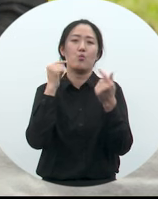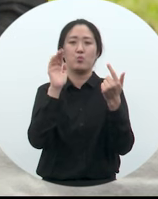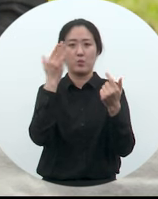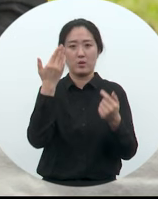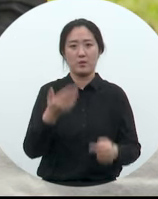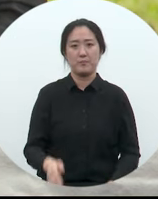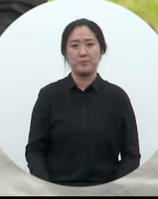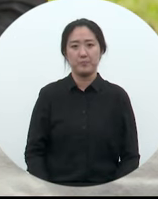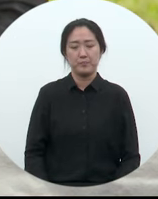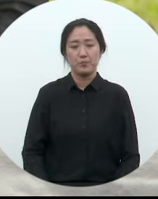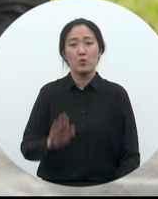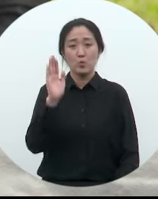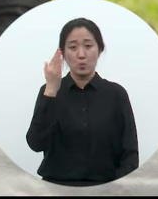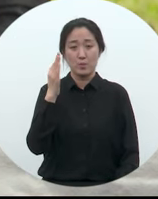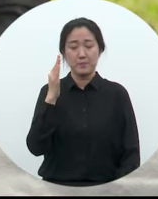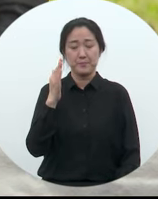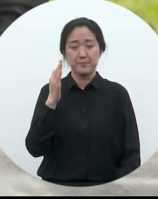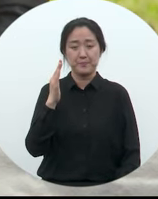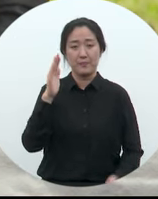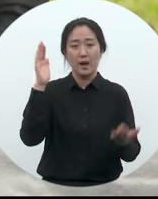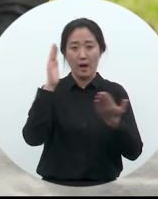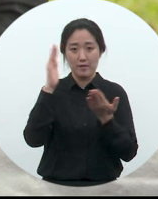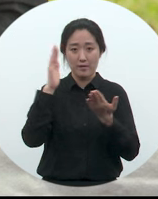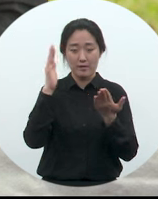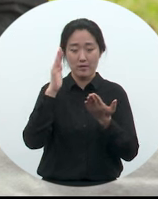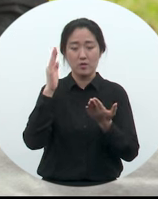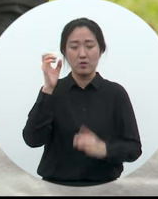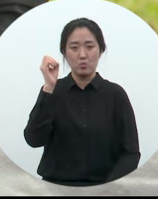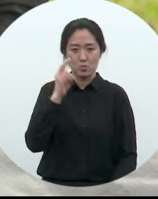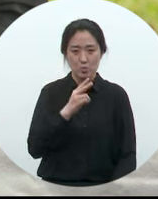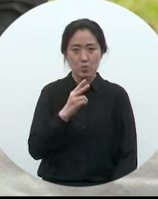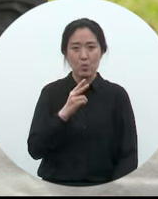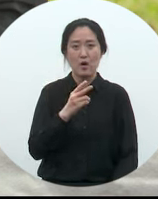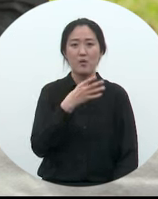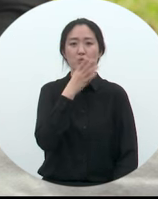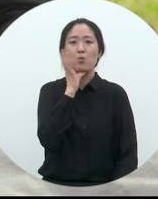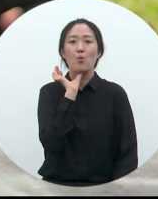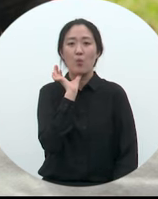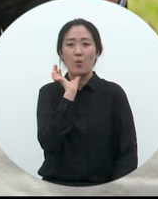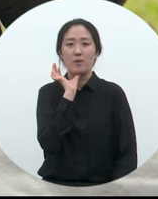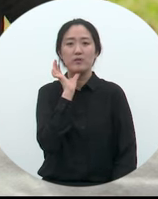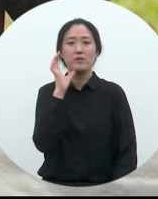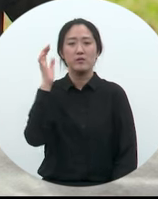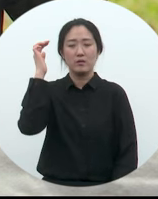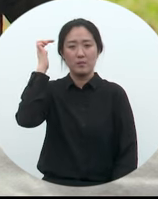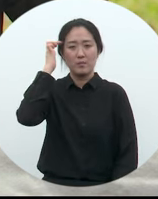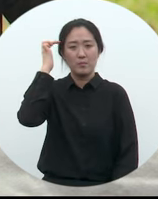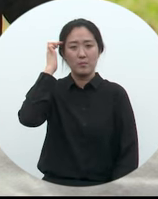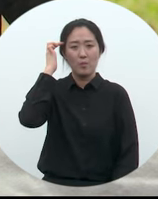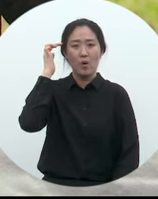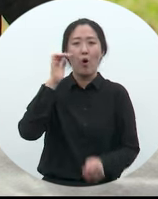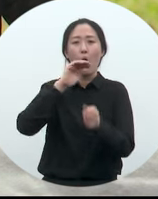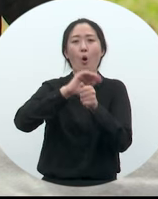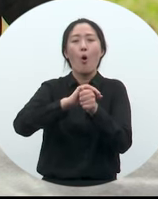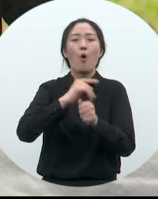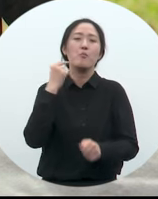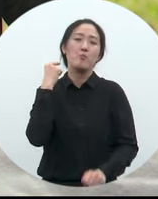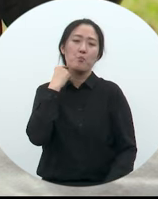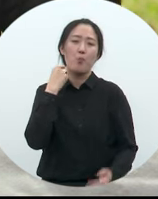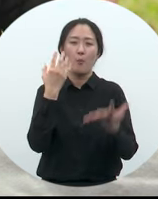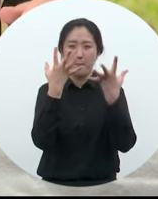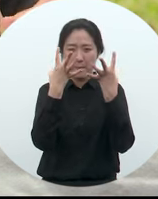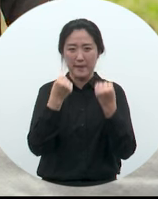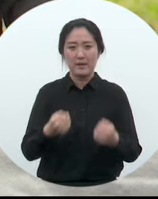수가 있는 것이죠. 요즘 학생들뿐만 아니라 연세 드신 어르신들 같은 경우에도 이 거북목 증후군이